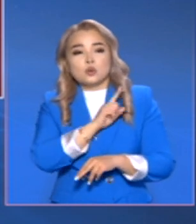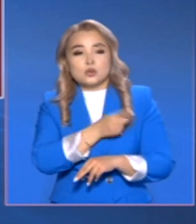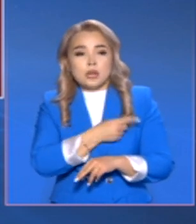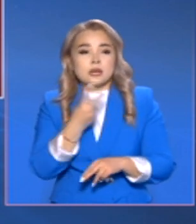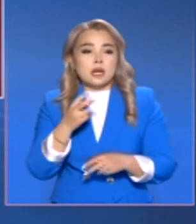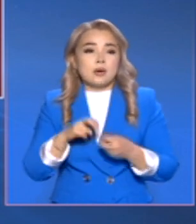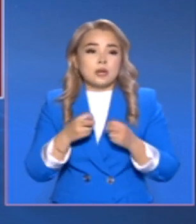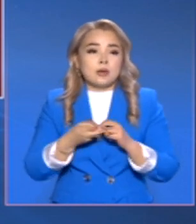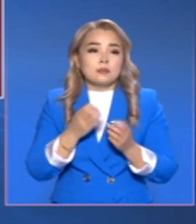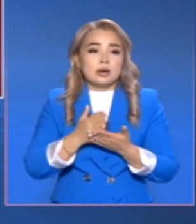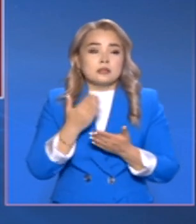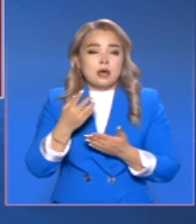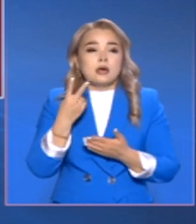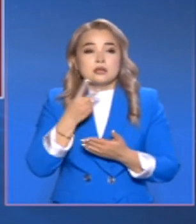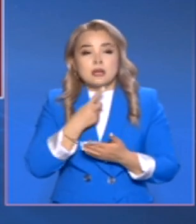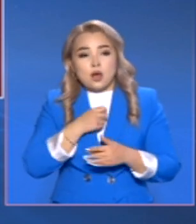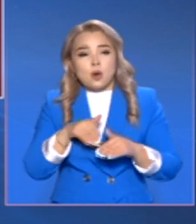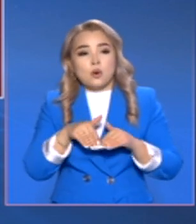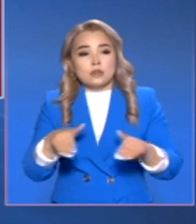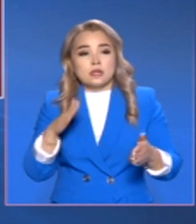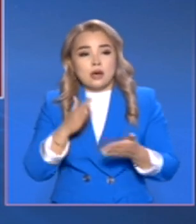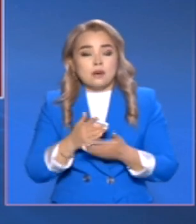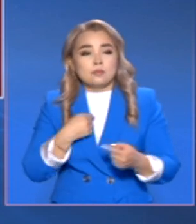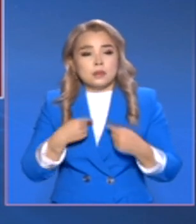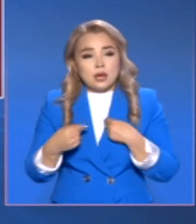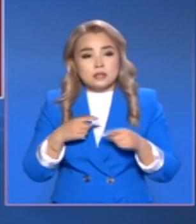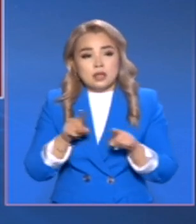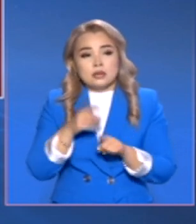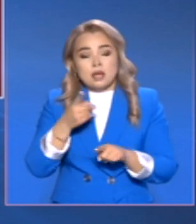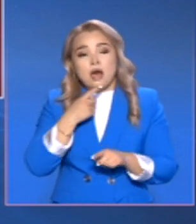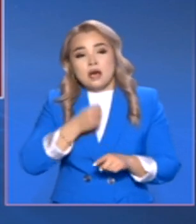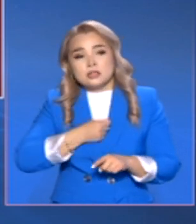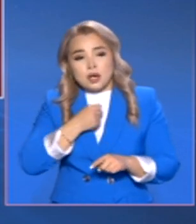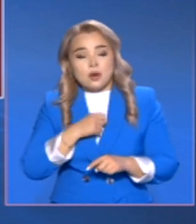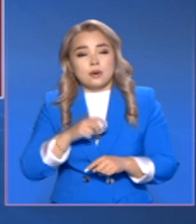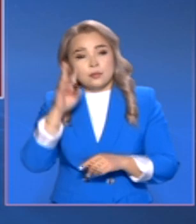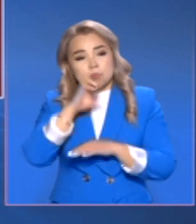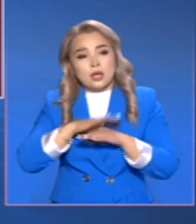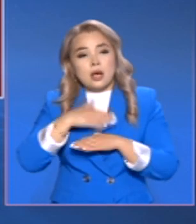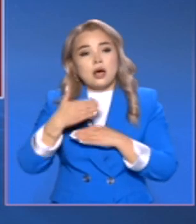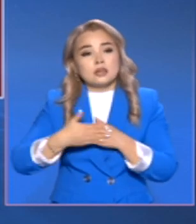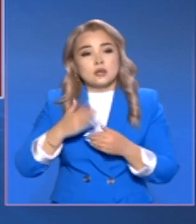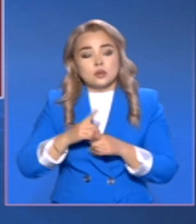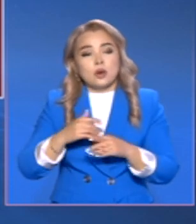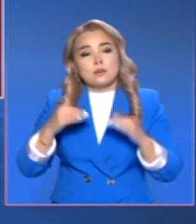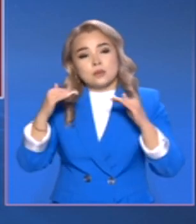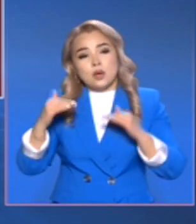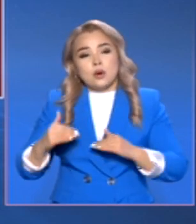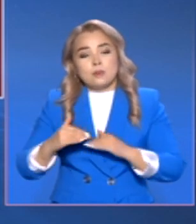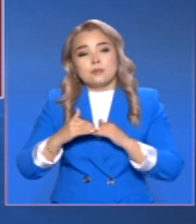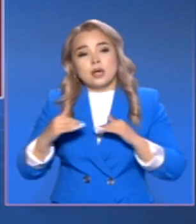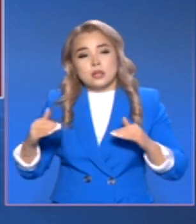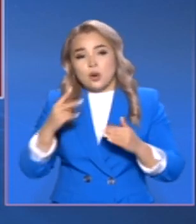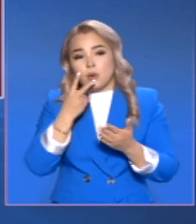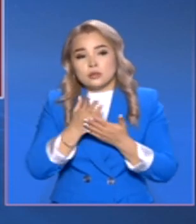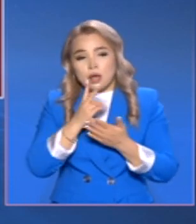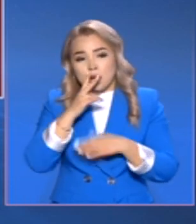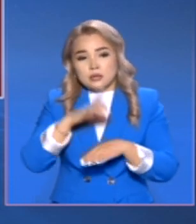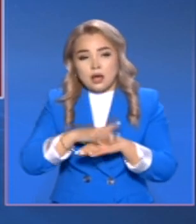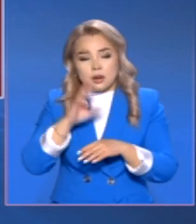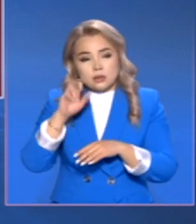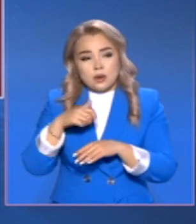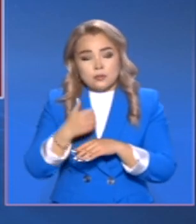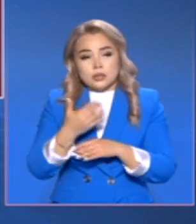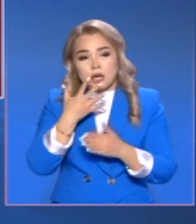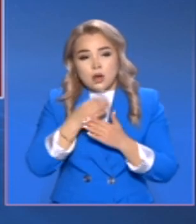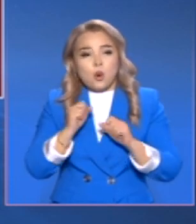екі проблема. Қатардағы жауынгерлердің зәбір көруі, әскердің ел алдында беделінің төмендеуі байқалуда. Бұл мемлекетті